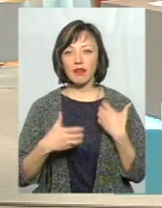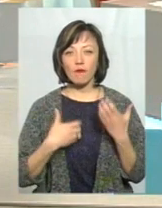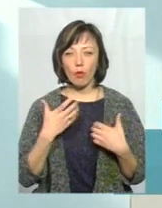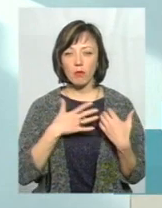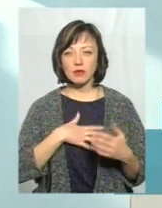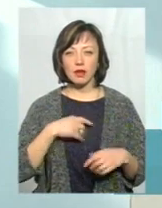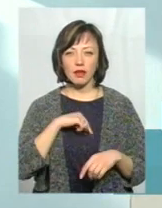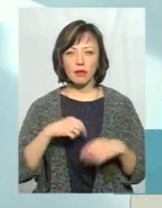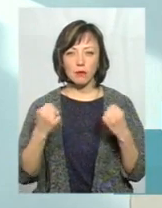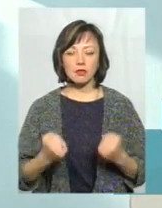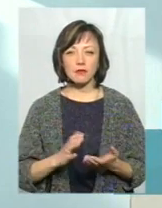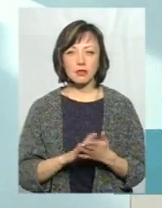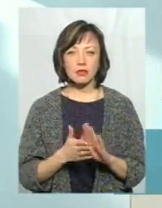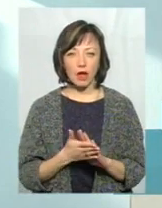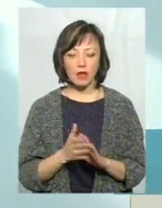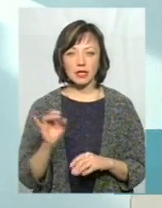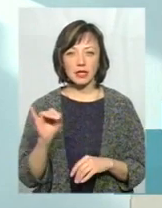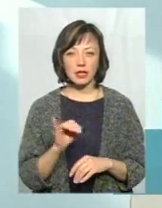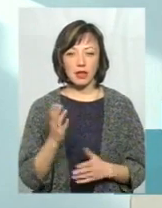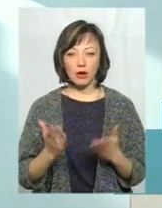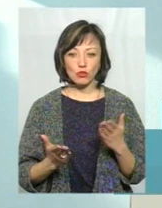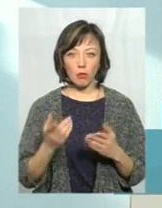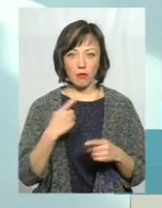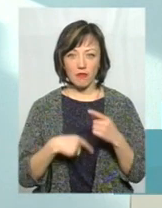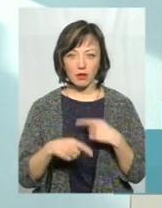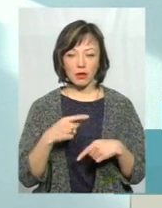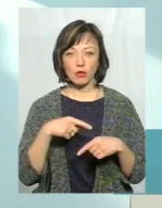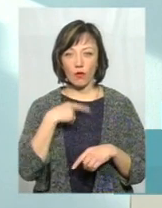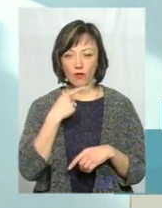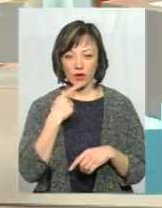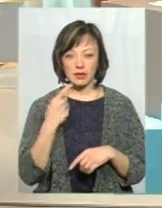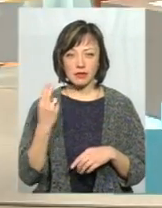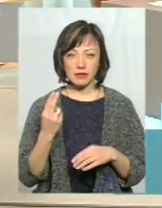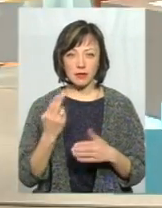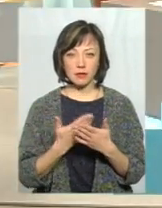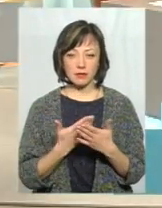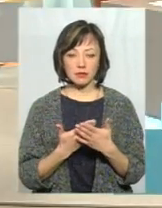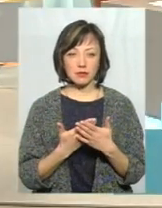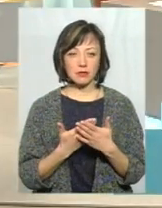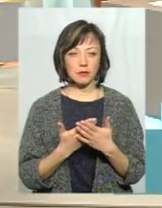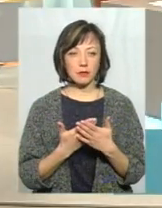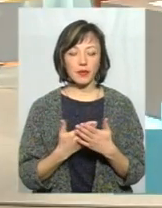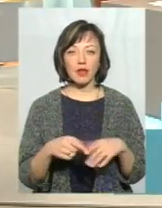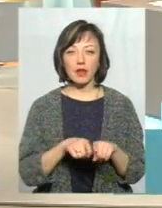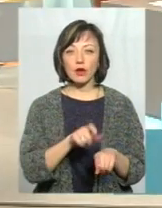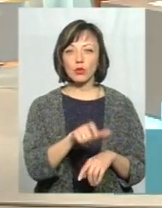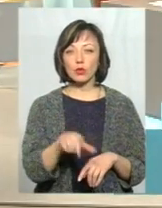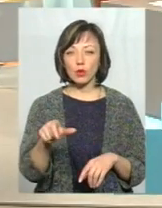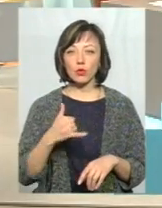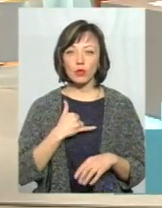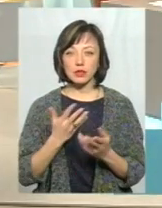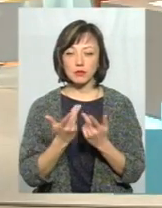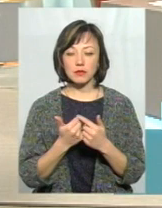такі депресивні стани. І якщо повертатися і говорити цифрами цифр, то таких людей у нас